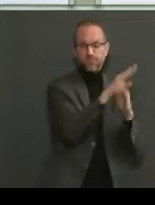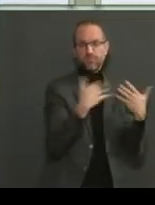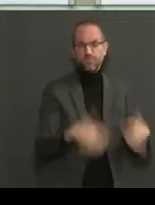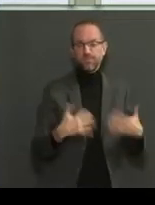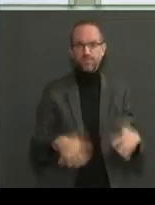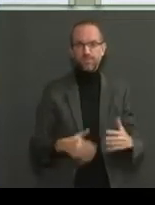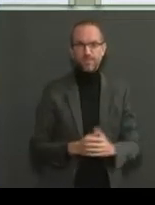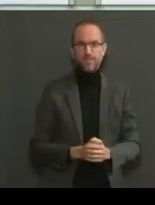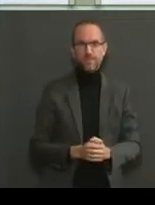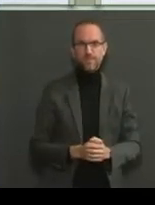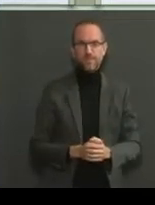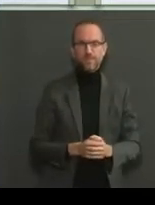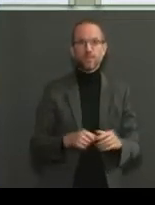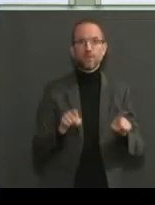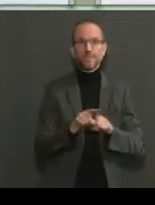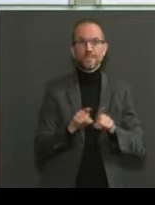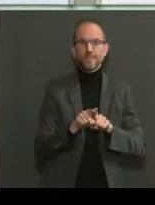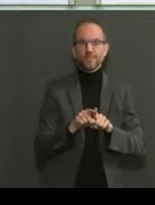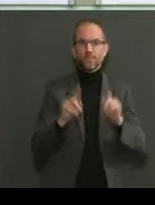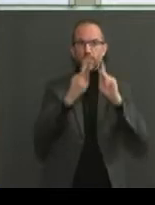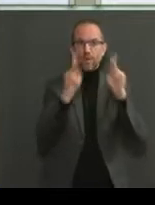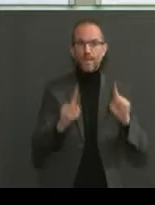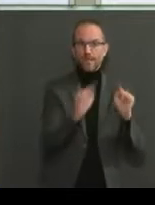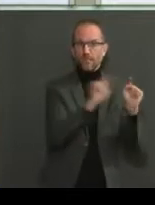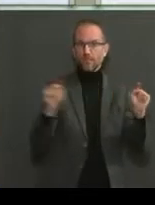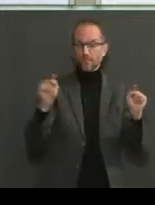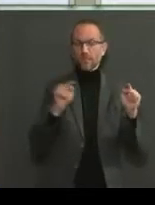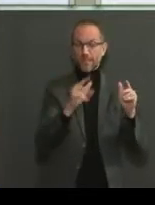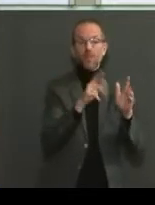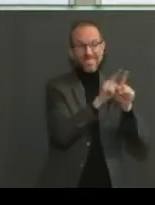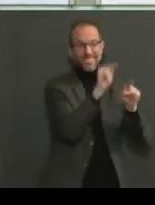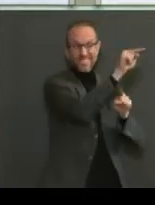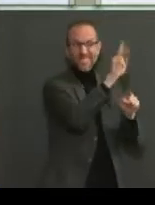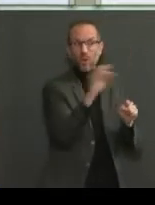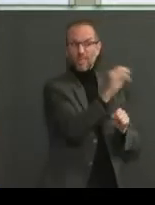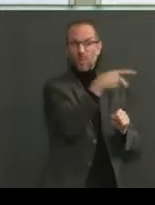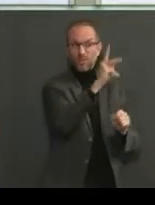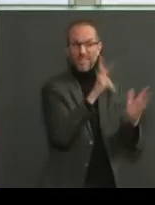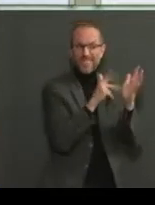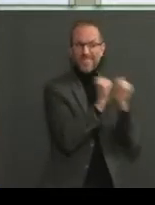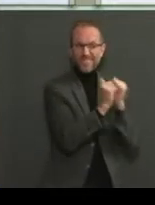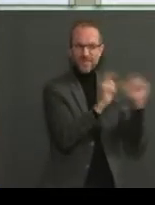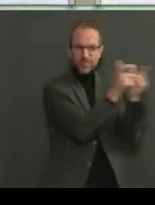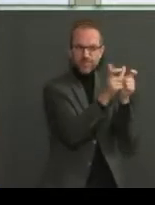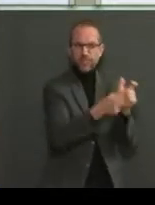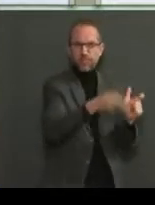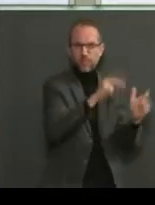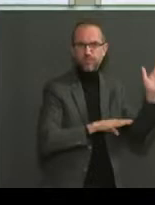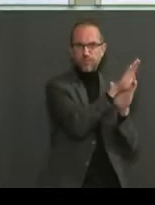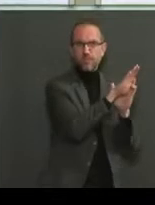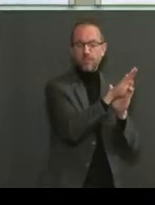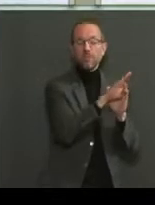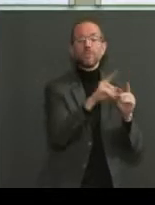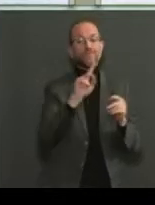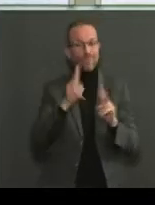C'est également la province où on teste le plus. Viennent ensuite le Brabant flamand, avec